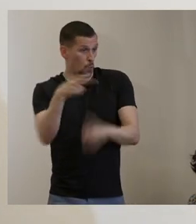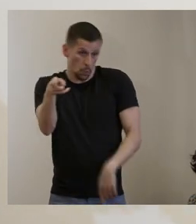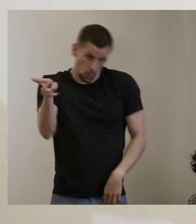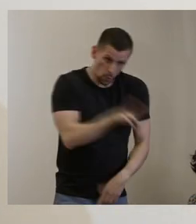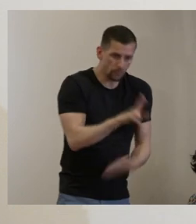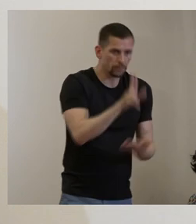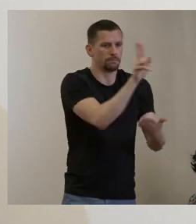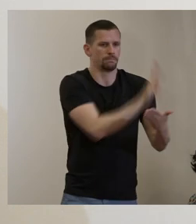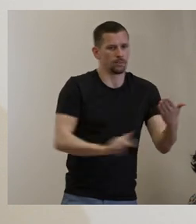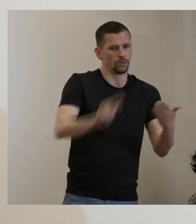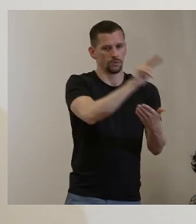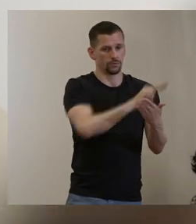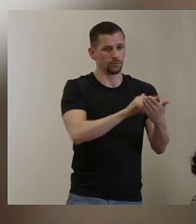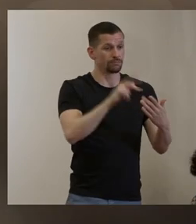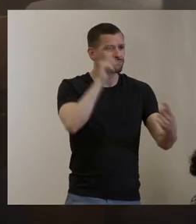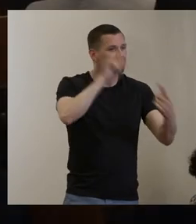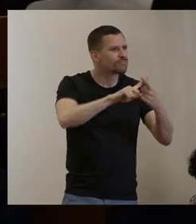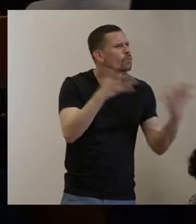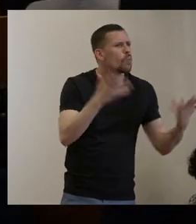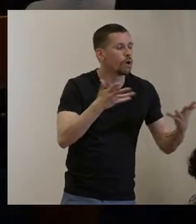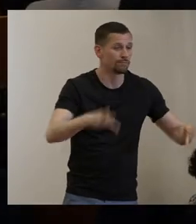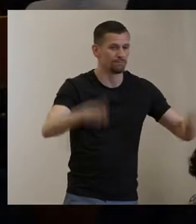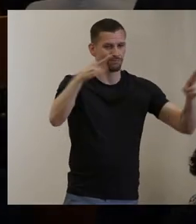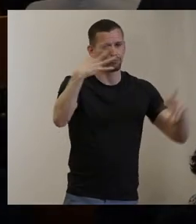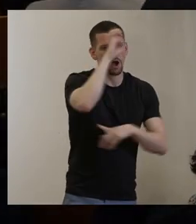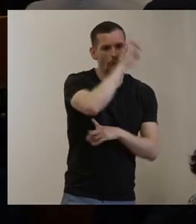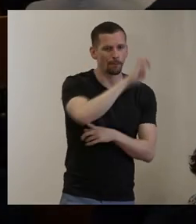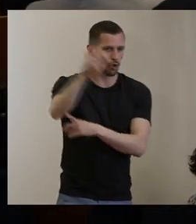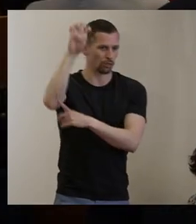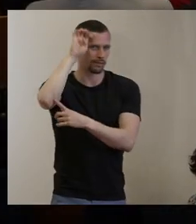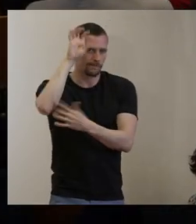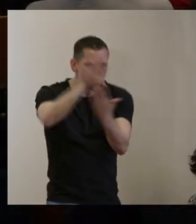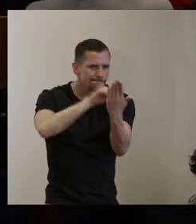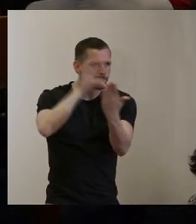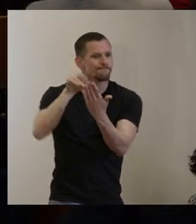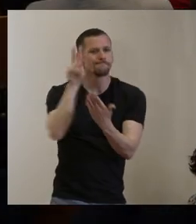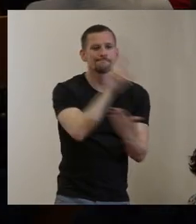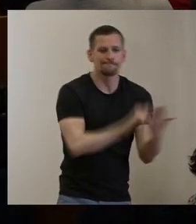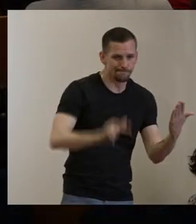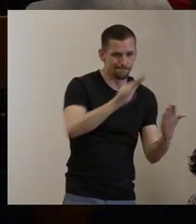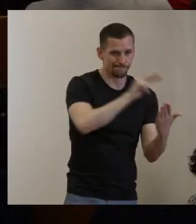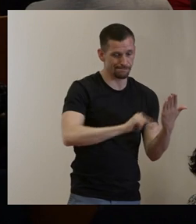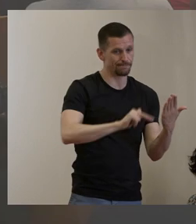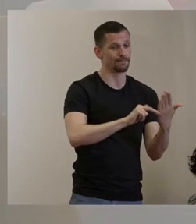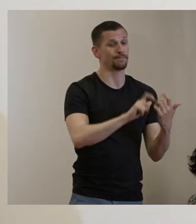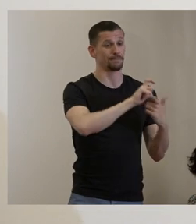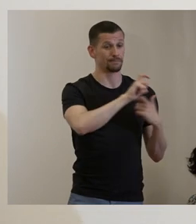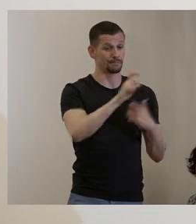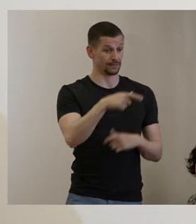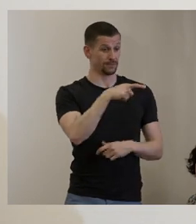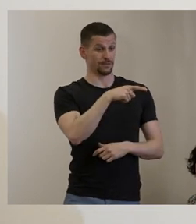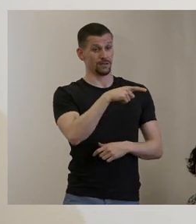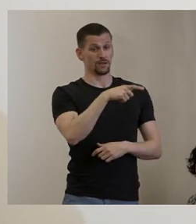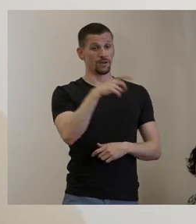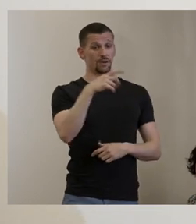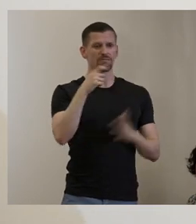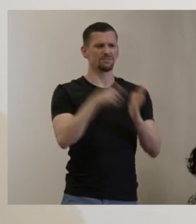fait, en 1816, il est, au moment de la Restauration, un personnage peu,